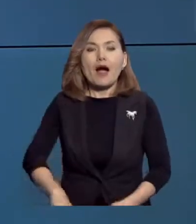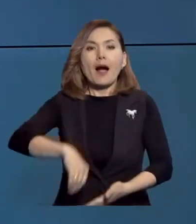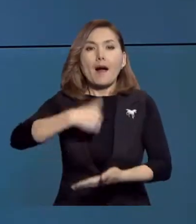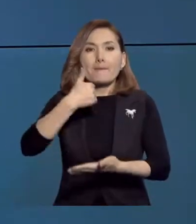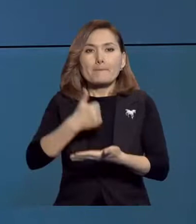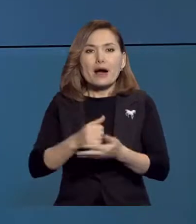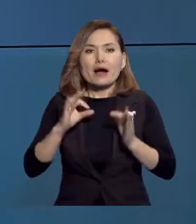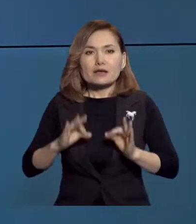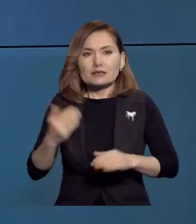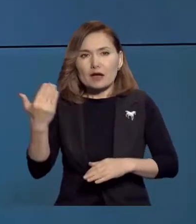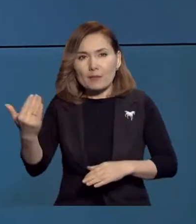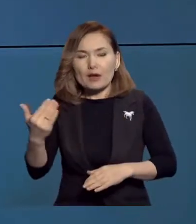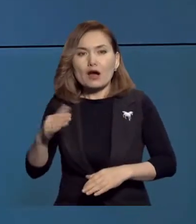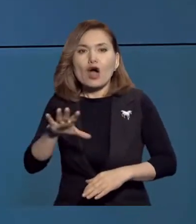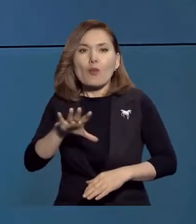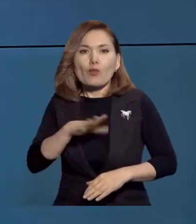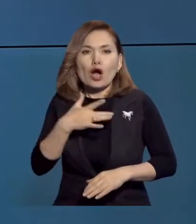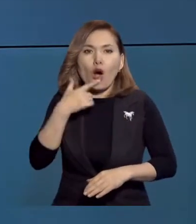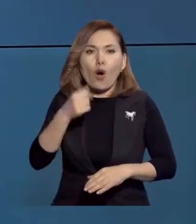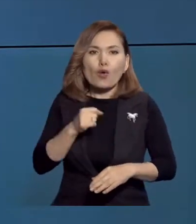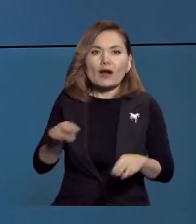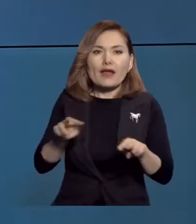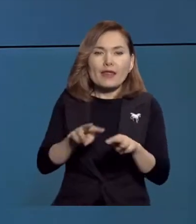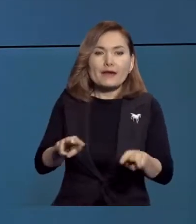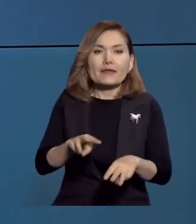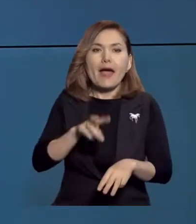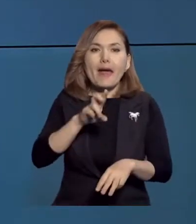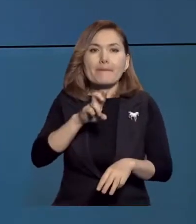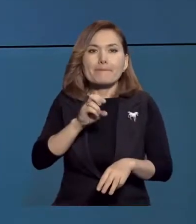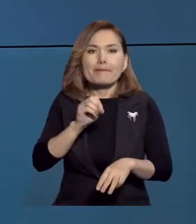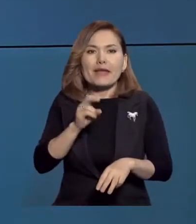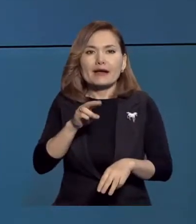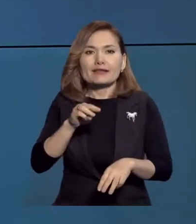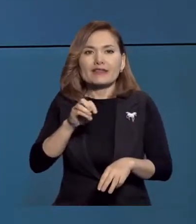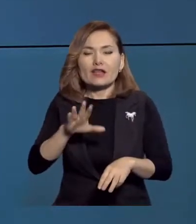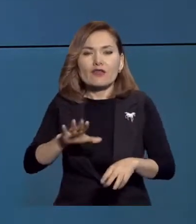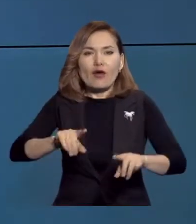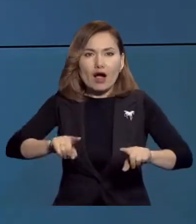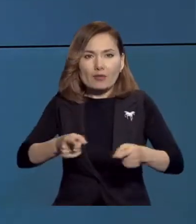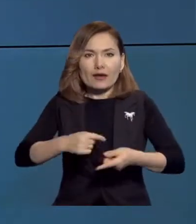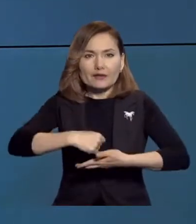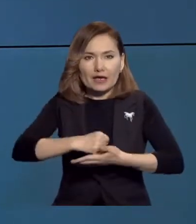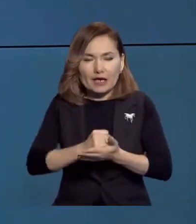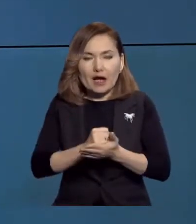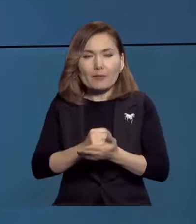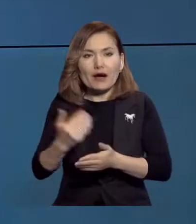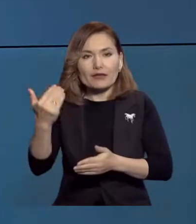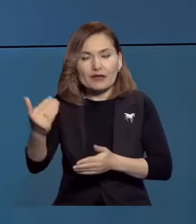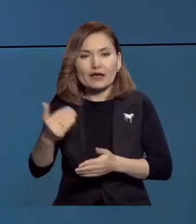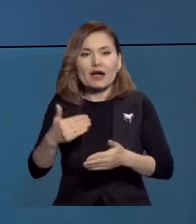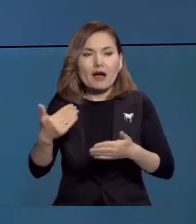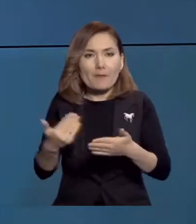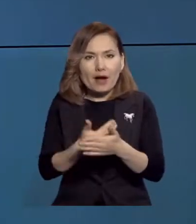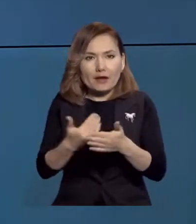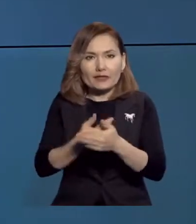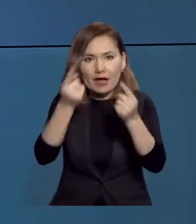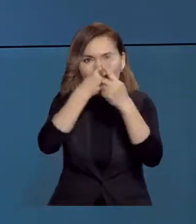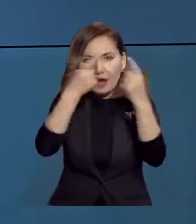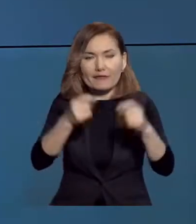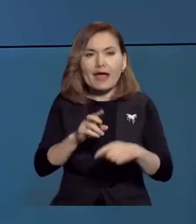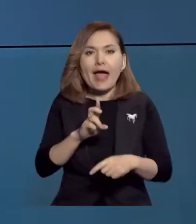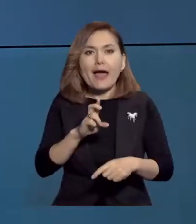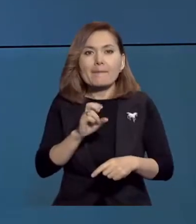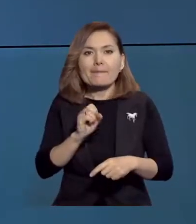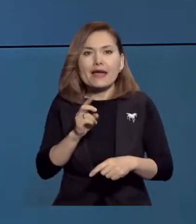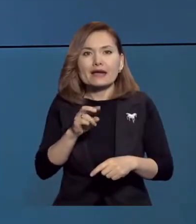Бас прокуратура бұрынғы қорғаныс министрі Мұрат Бектановтың қамауға алынғанын растады. Құзырлы орган таратқан мәліметке сай,